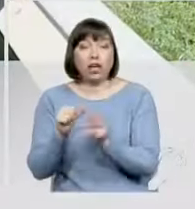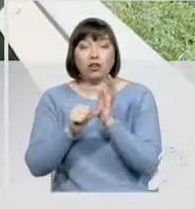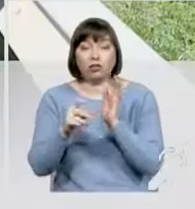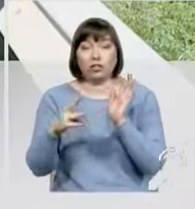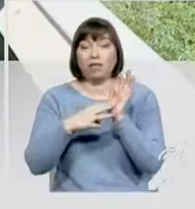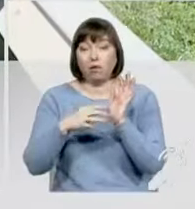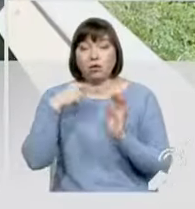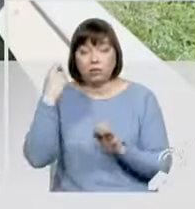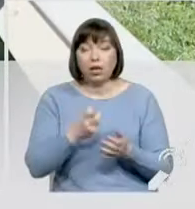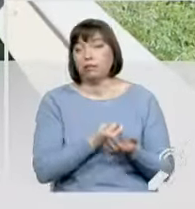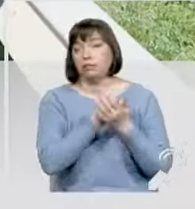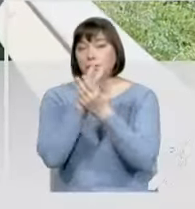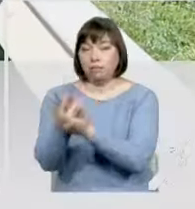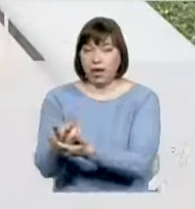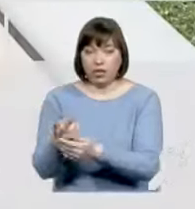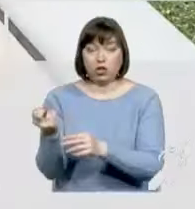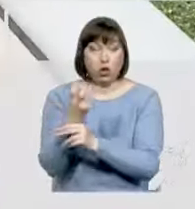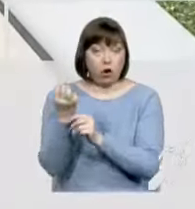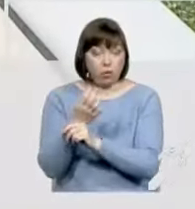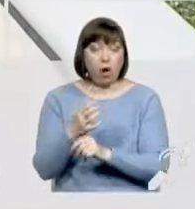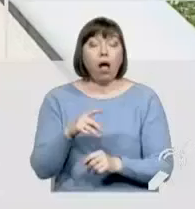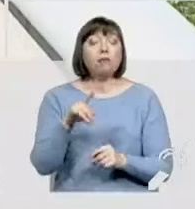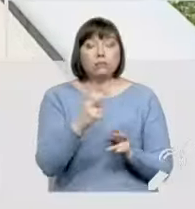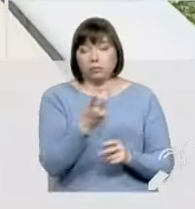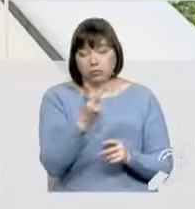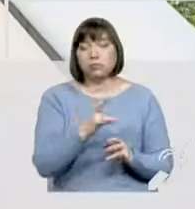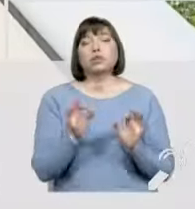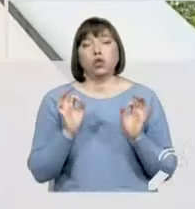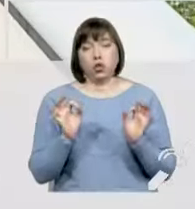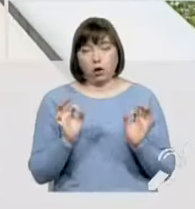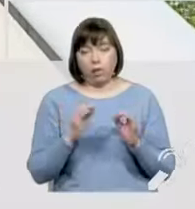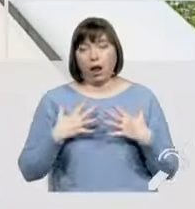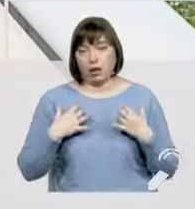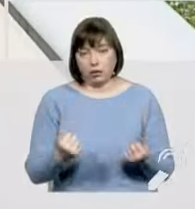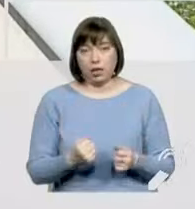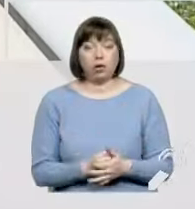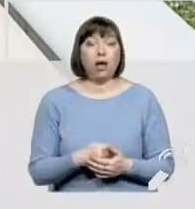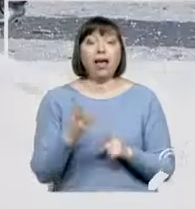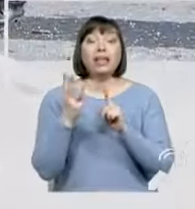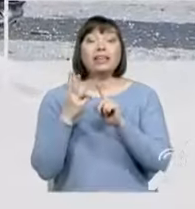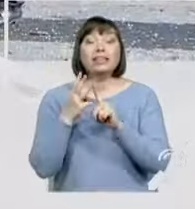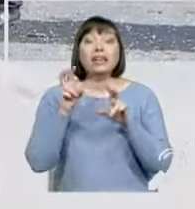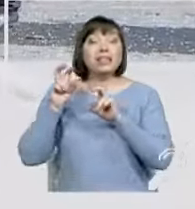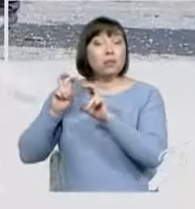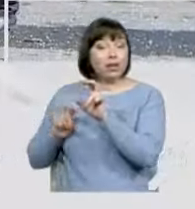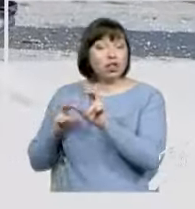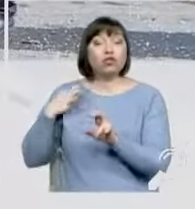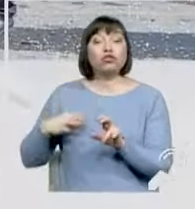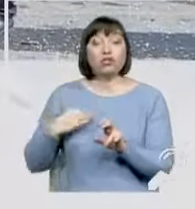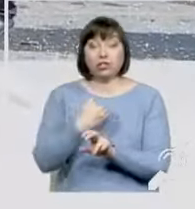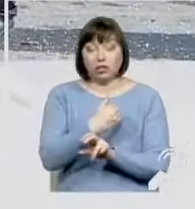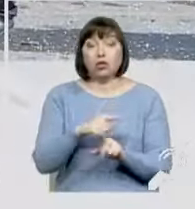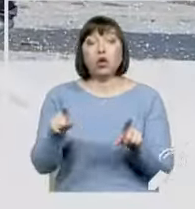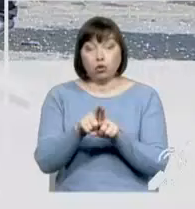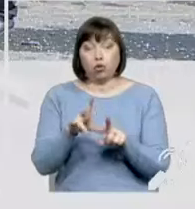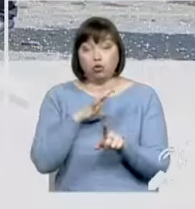la Institutul de Medicină Urgentă. Starea pacienților este stabilă, de gravitate medie. Un al treilea pasager, fiul șoferului, aflat și el